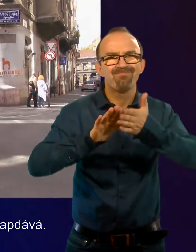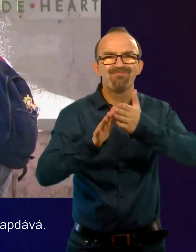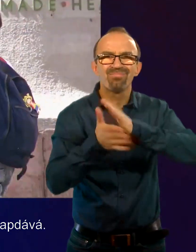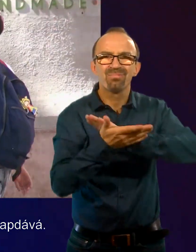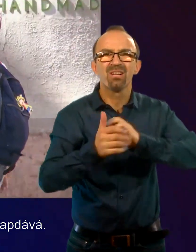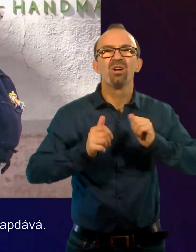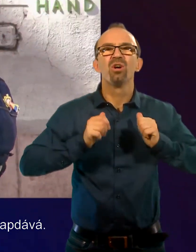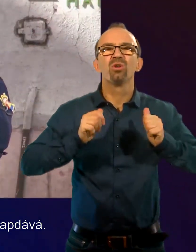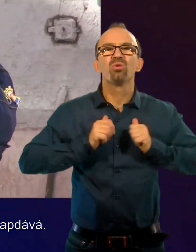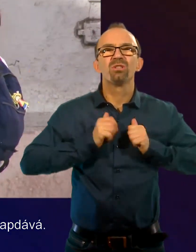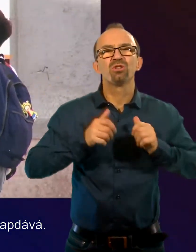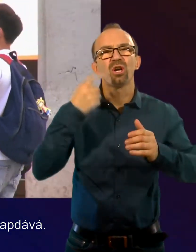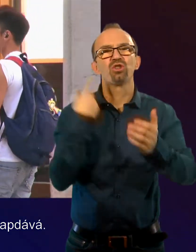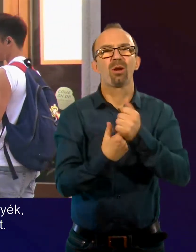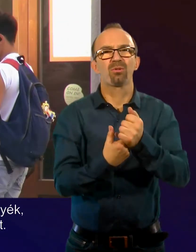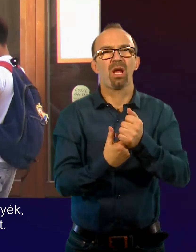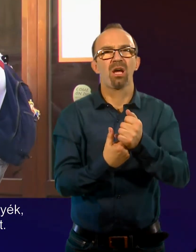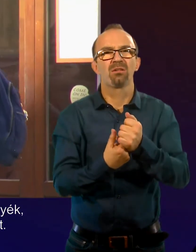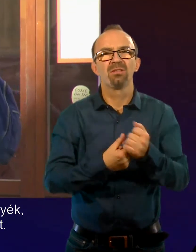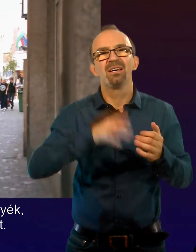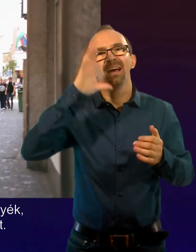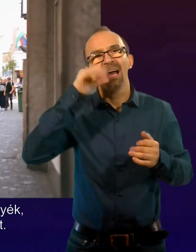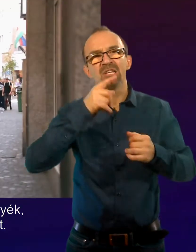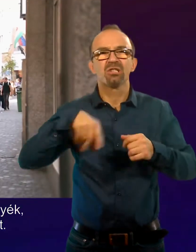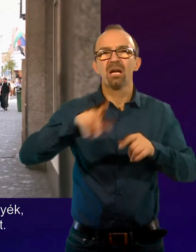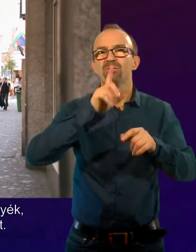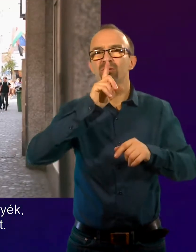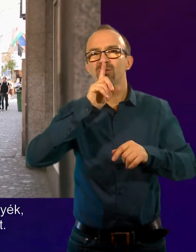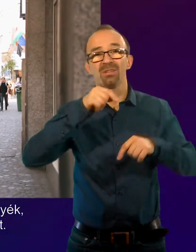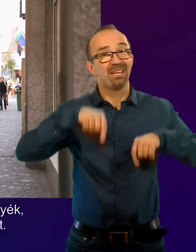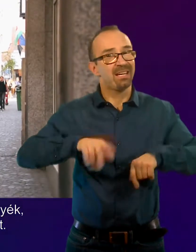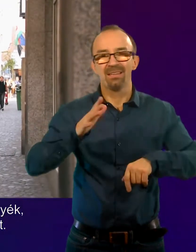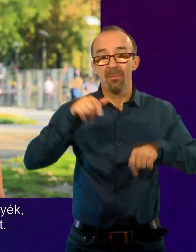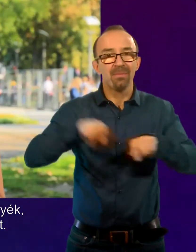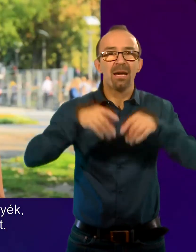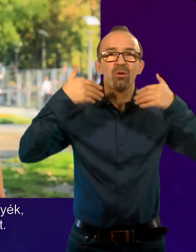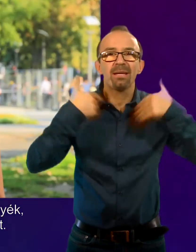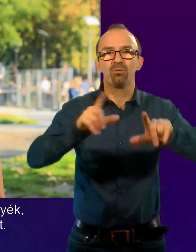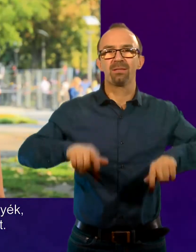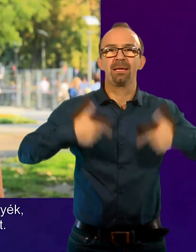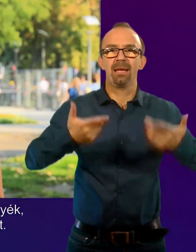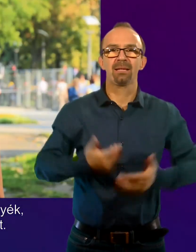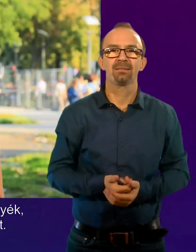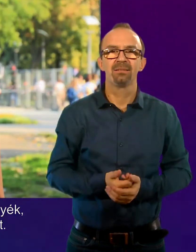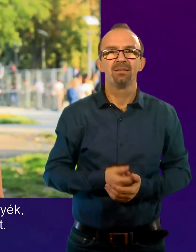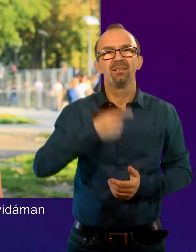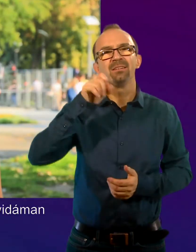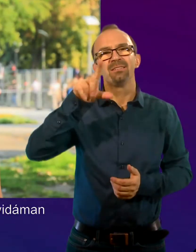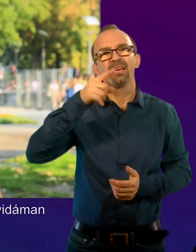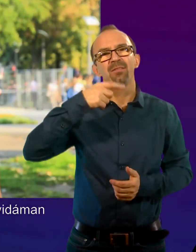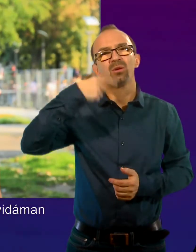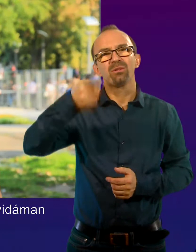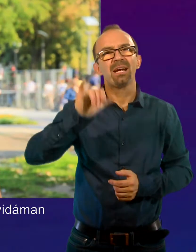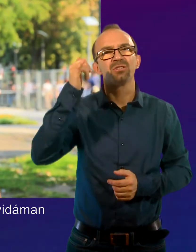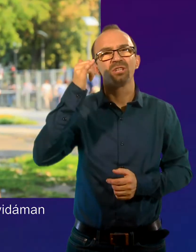átalakult egy turista csapdává. Máshol estére lecsendesedik a környék, de nálunk ilyenkor indul be az élet. Éjfél